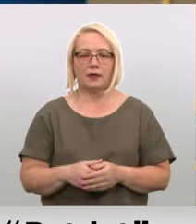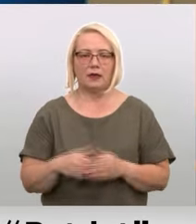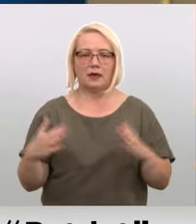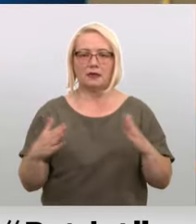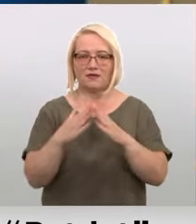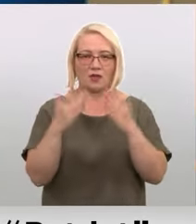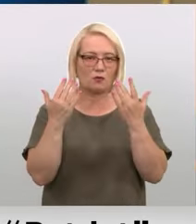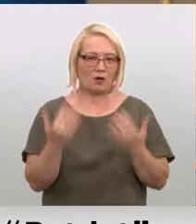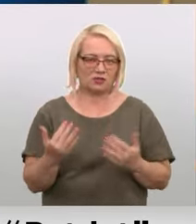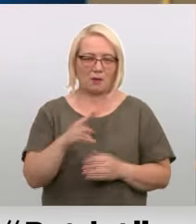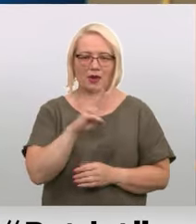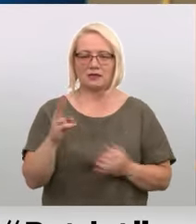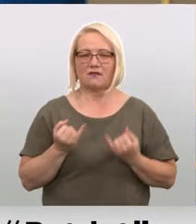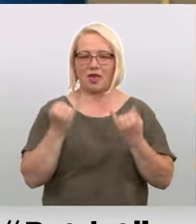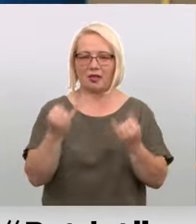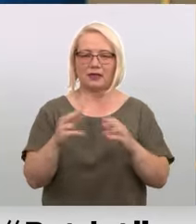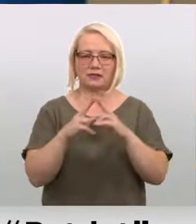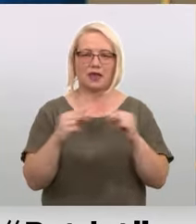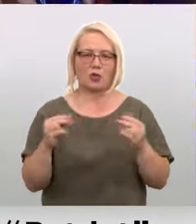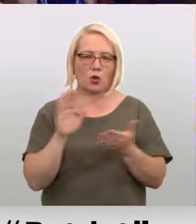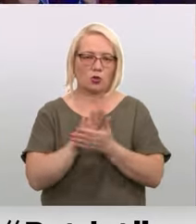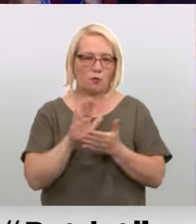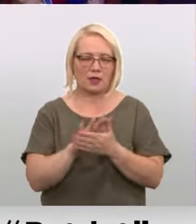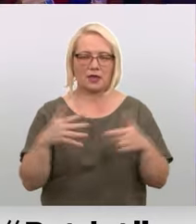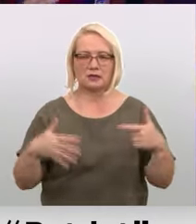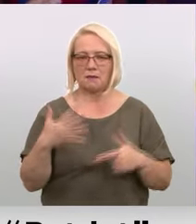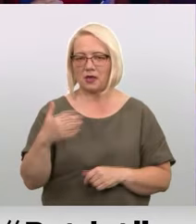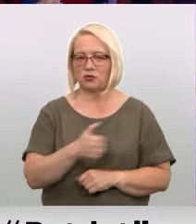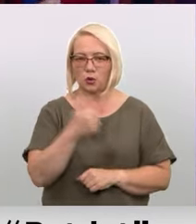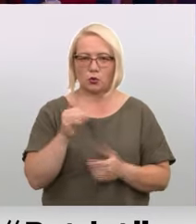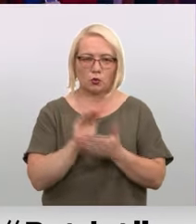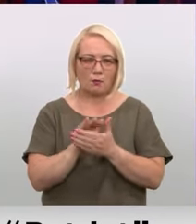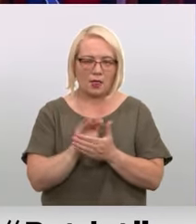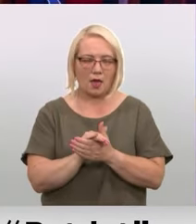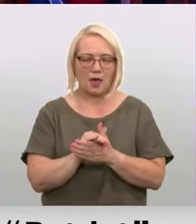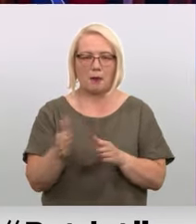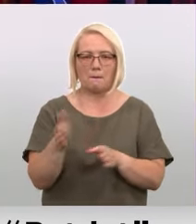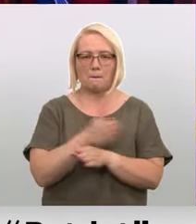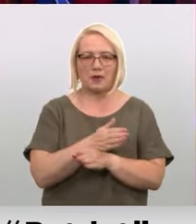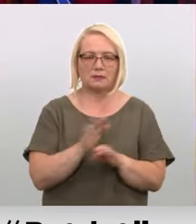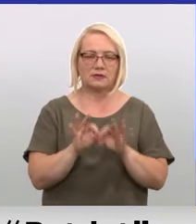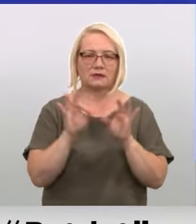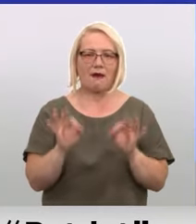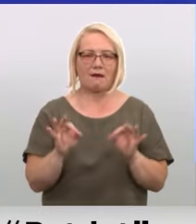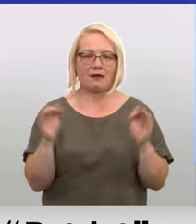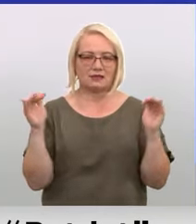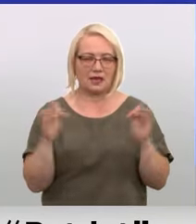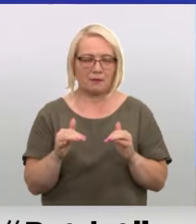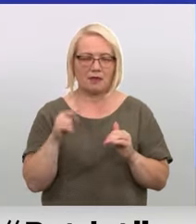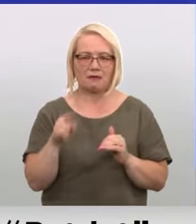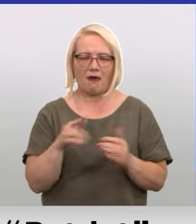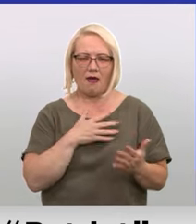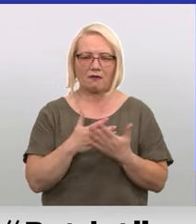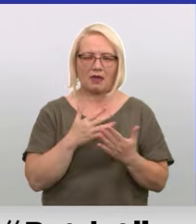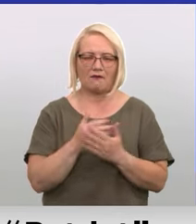Svinīgajā pasākumā, kas ir veltīts NATO jubilejas 75 gadu jubilejai, pirms sāka šis samits un tā intensīvā darba